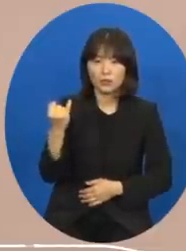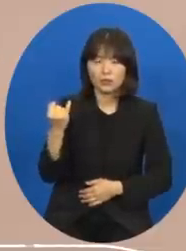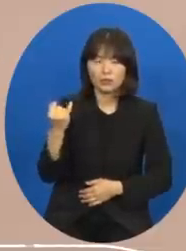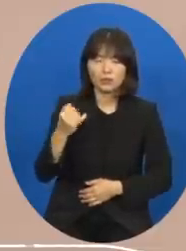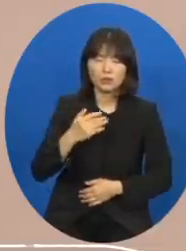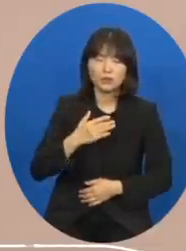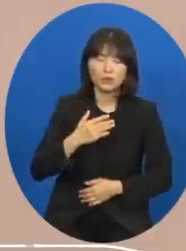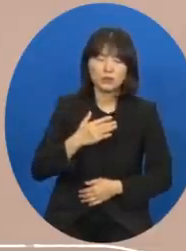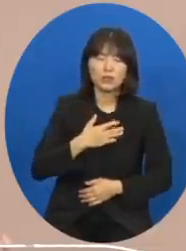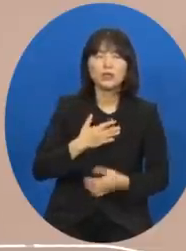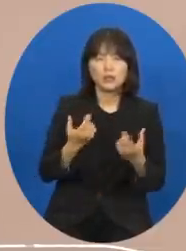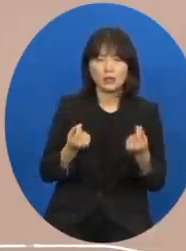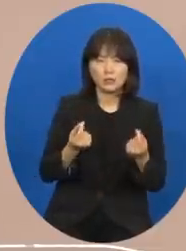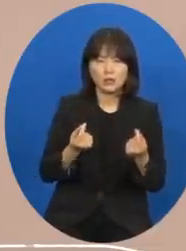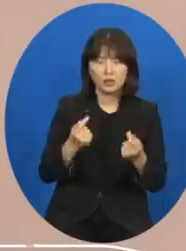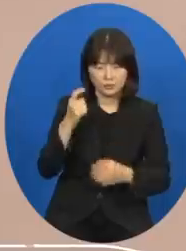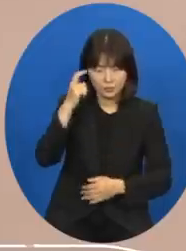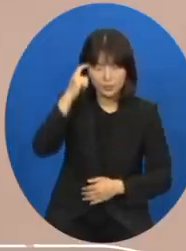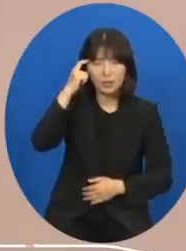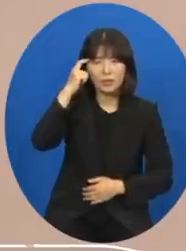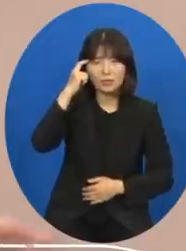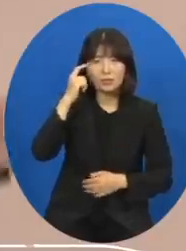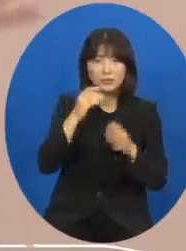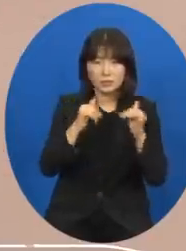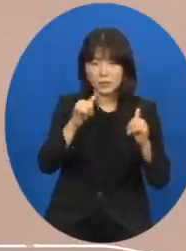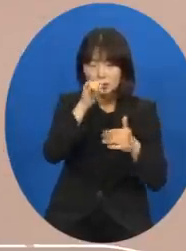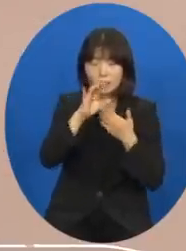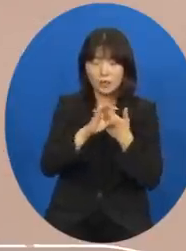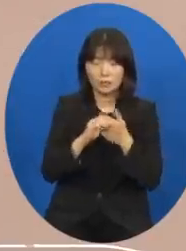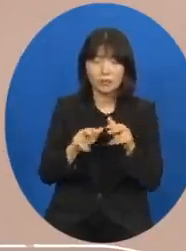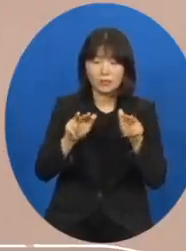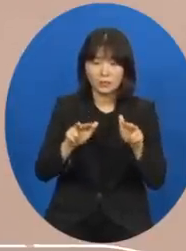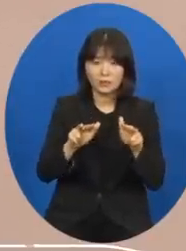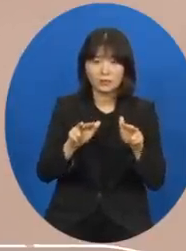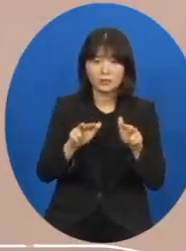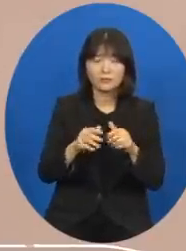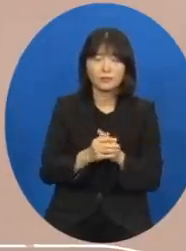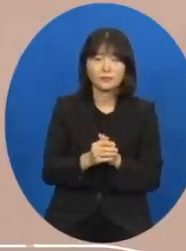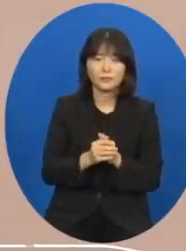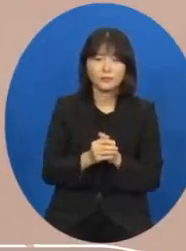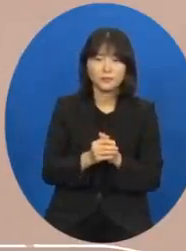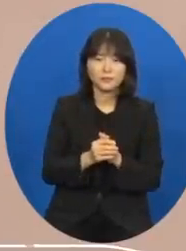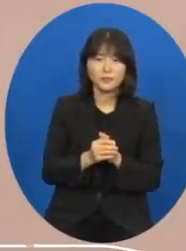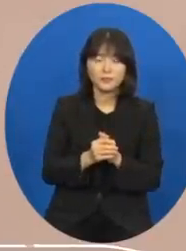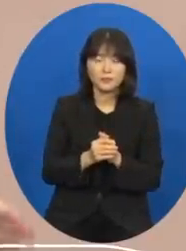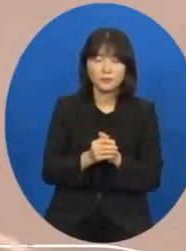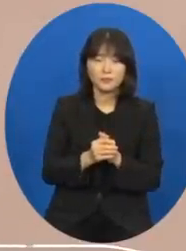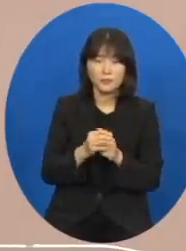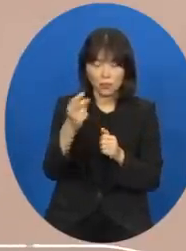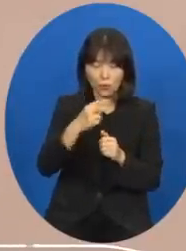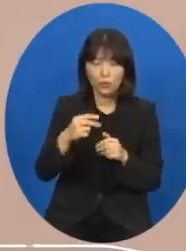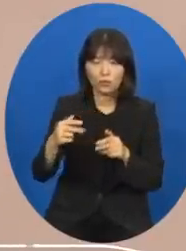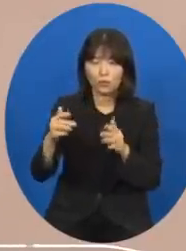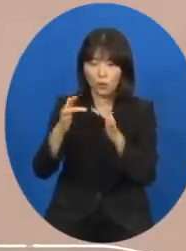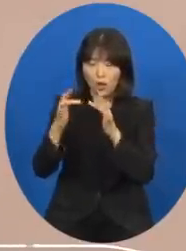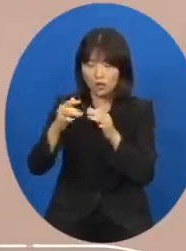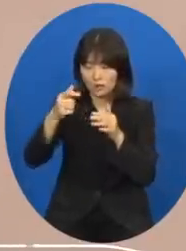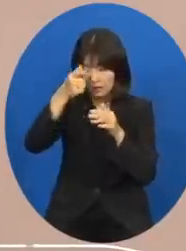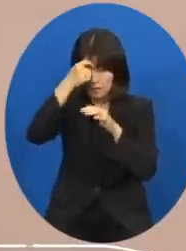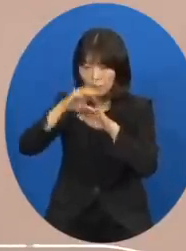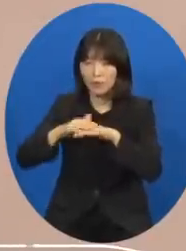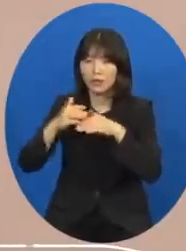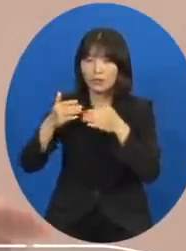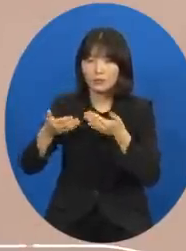나구나, 그렇게 깨달아지신 분이 있다면, 이 자리에 계신 분은 이 자리에 계신 대로, 영상으로 보시는 분 영상으로 보시는